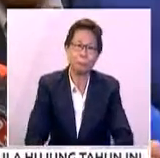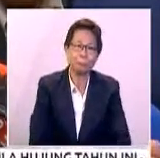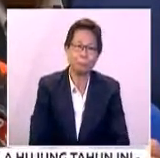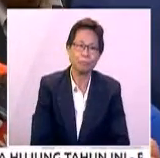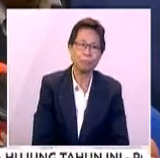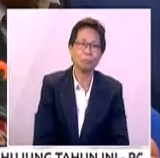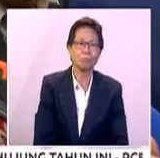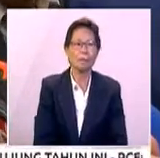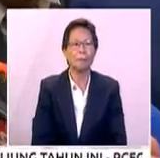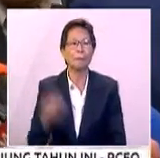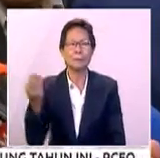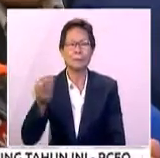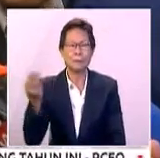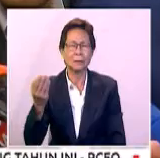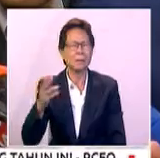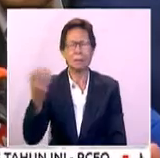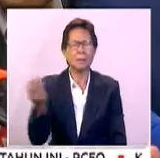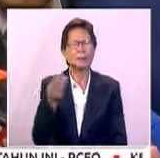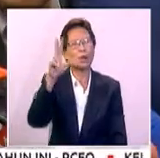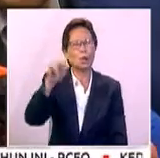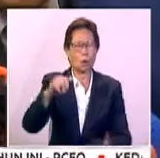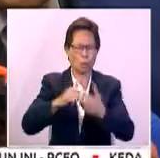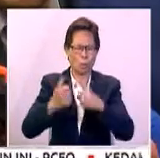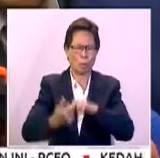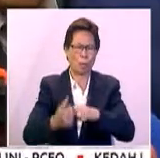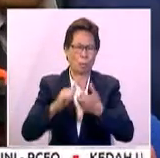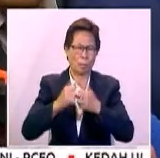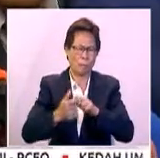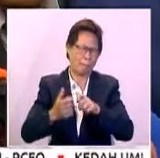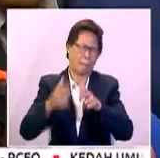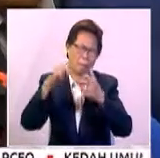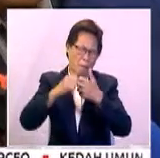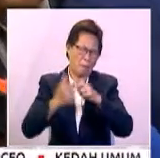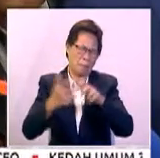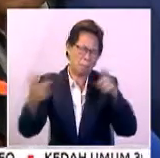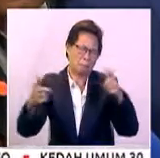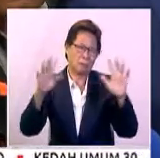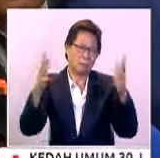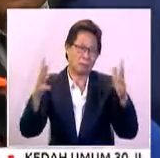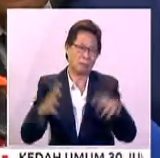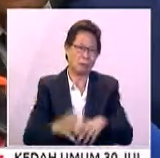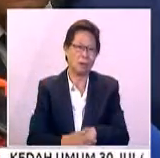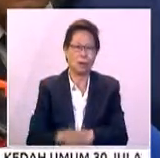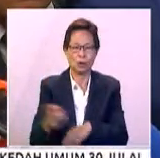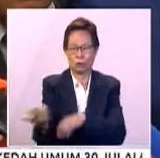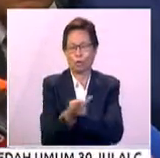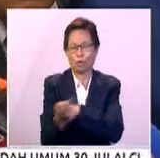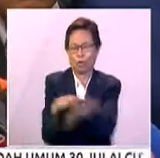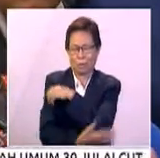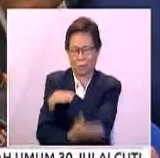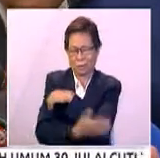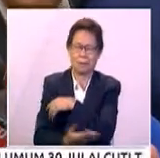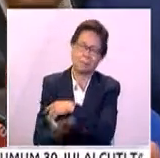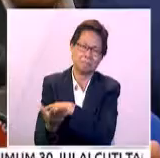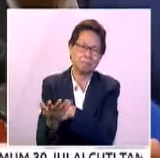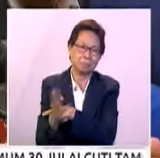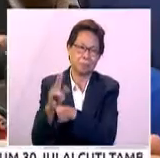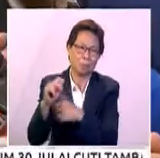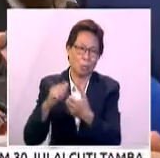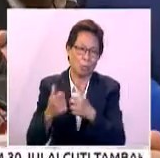Secara umumnya kita tidak punya masalah yang agak besar antara kedua buah negara. Sudah ada